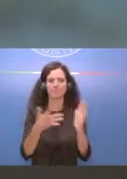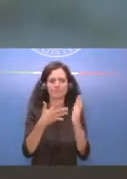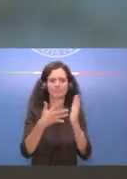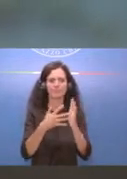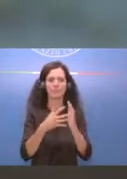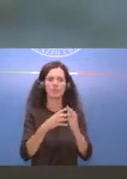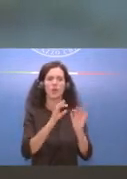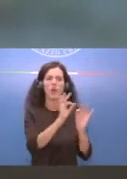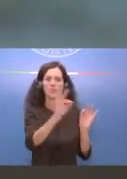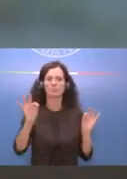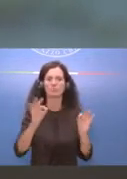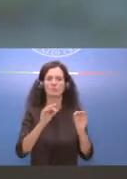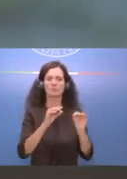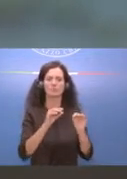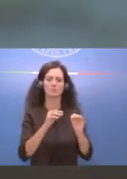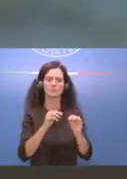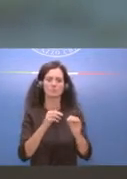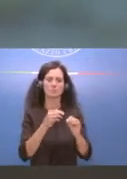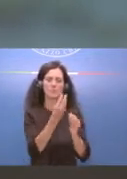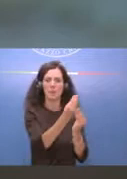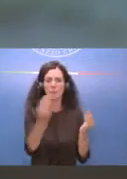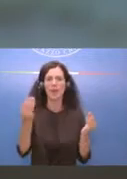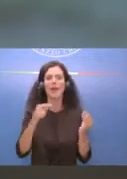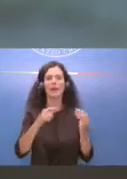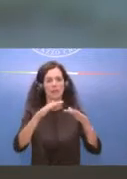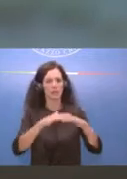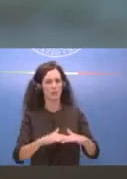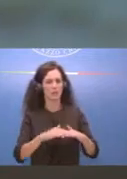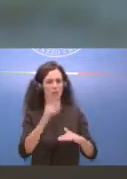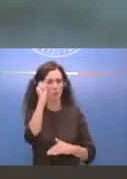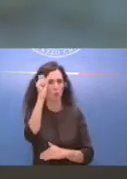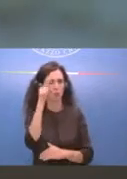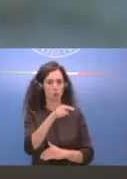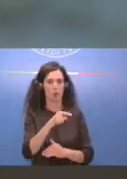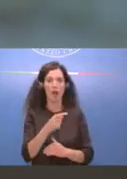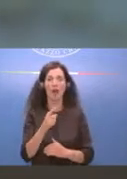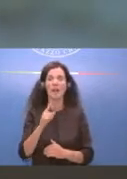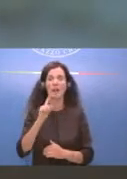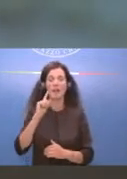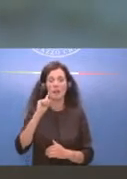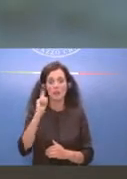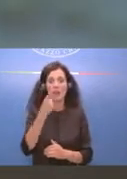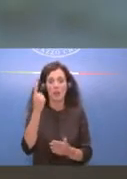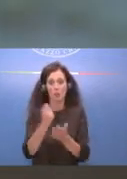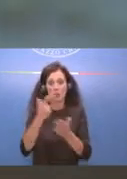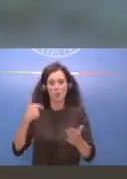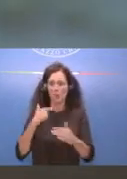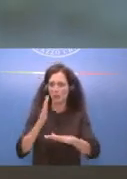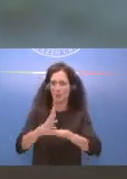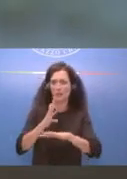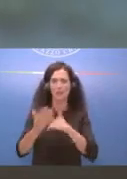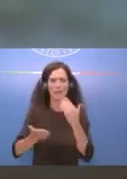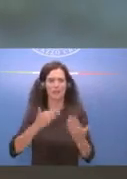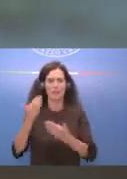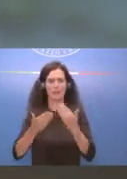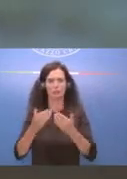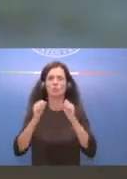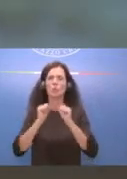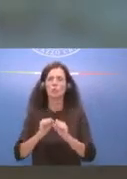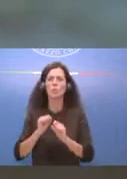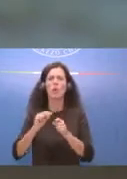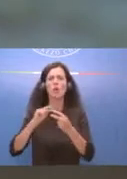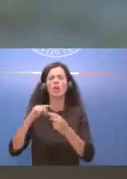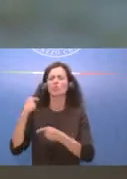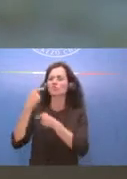dobbiamo agire subito perché le generazioni di domani possano godere dei tesori che ammiriamo e